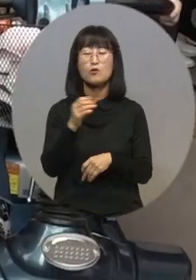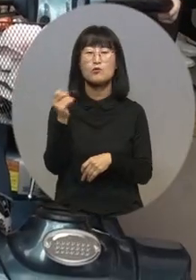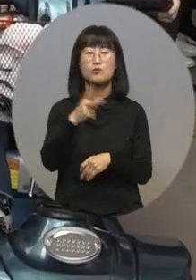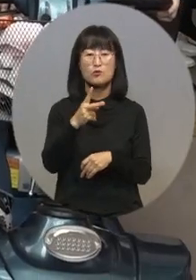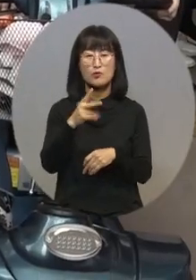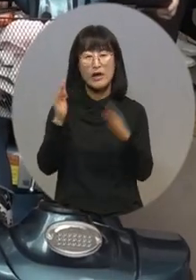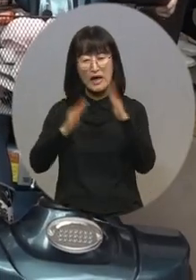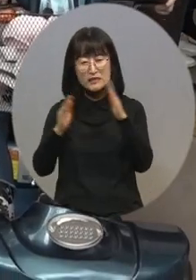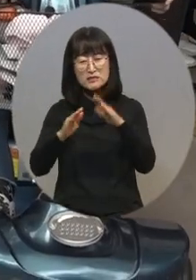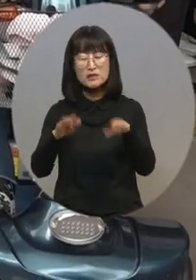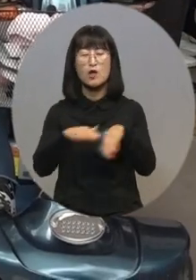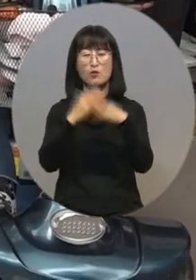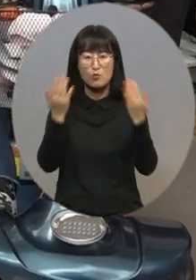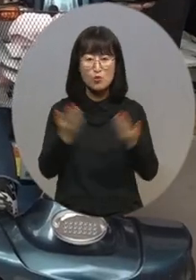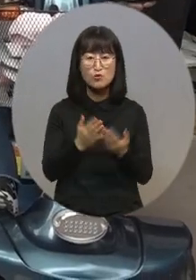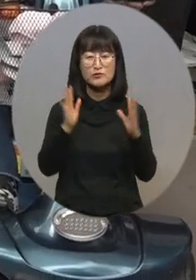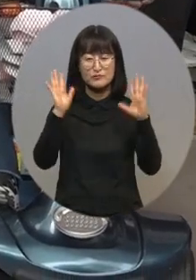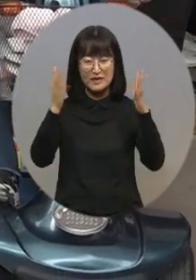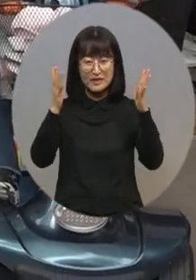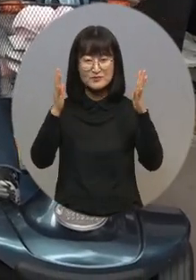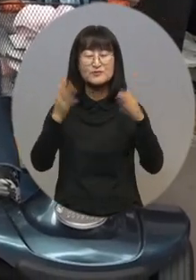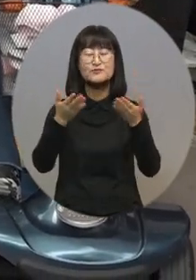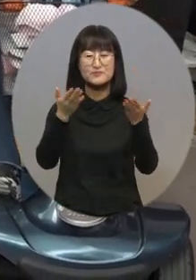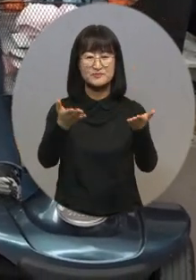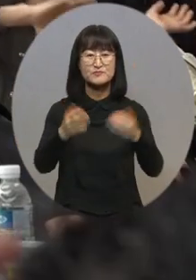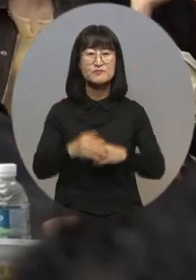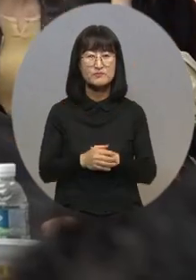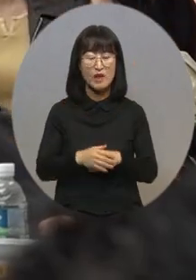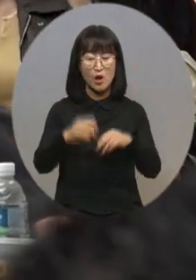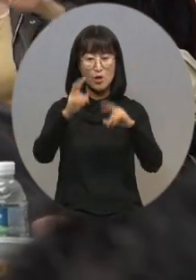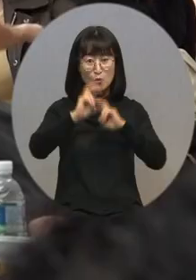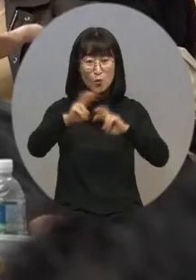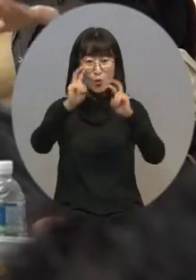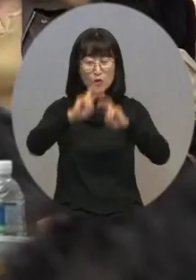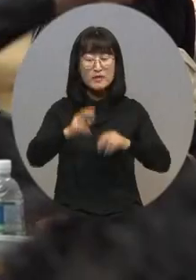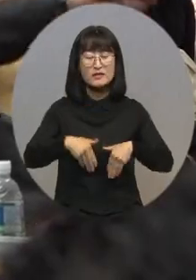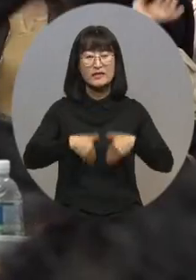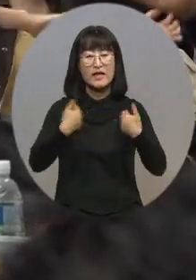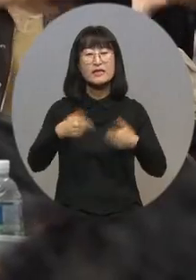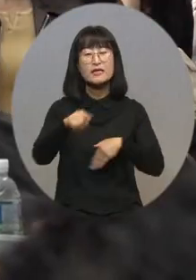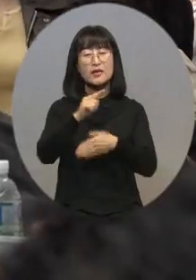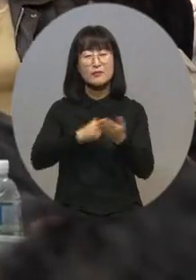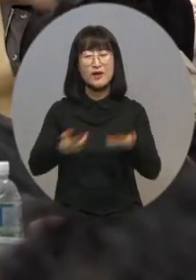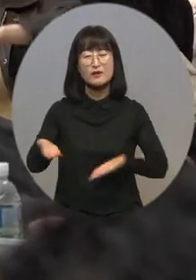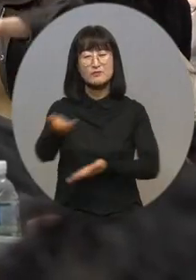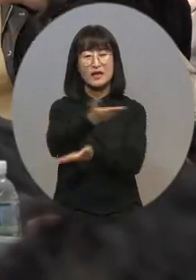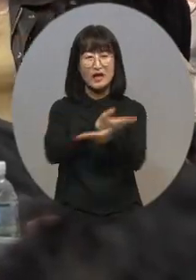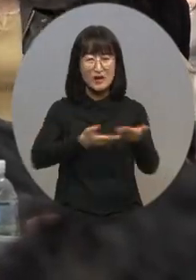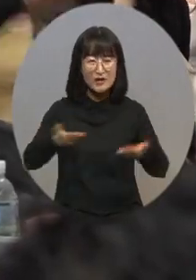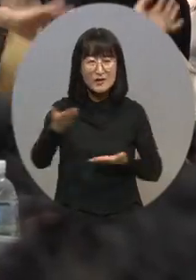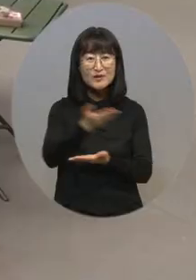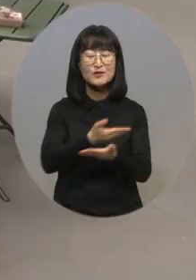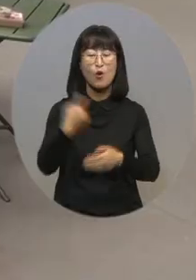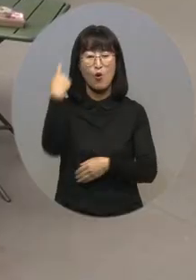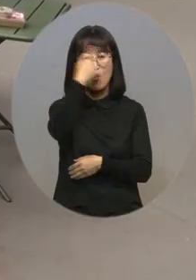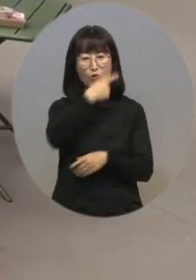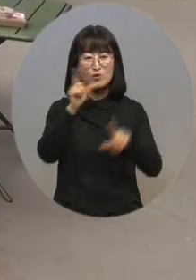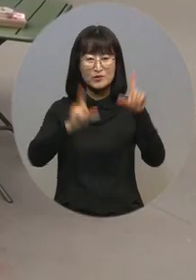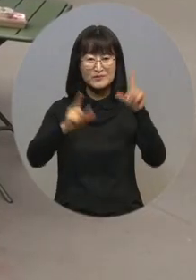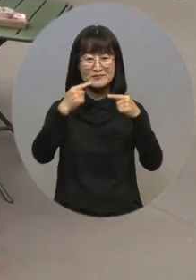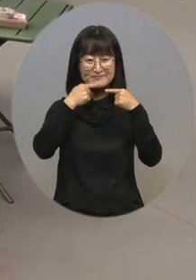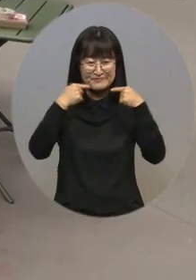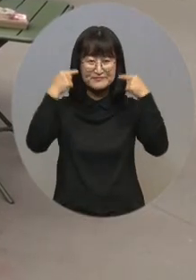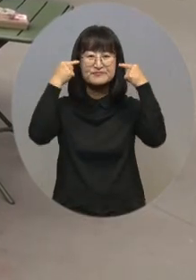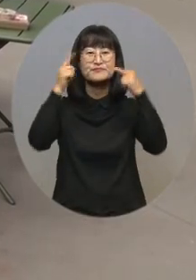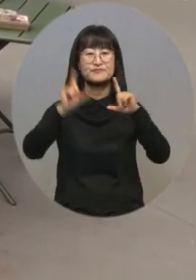박수를 보냈습니다. 노래로 따뜻한 마음을 나누는 자리, 공연을 즐기는 이들의 얼굴에서